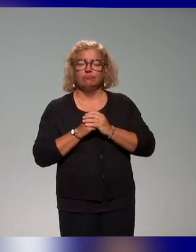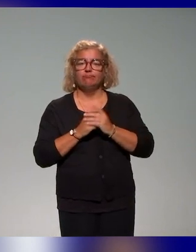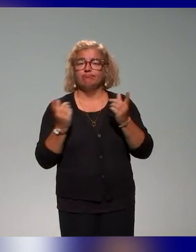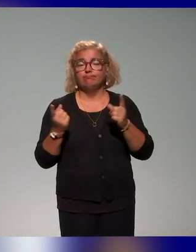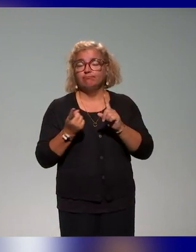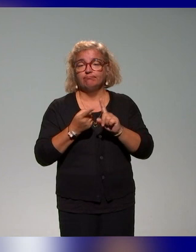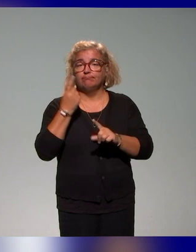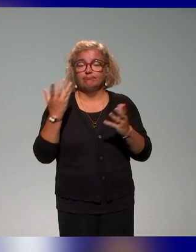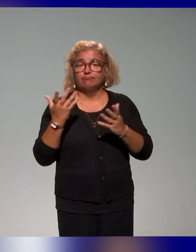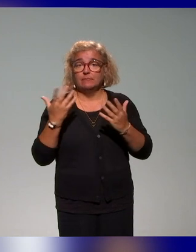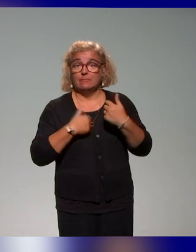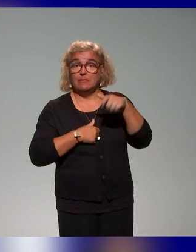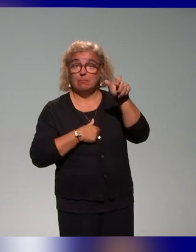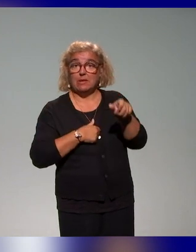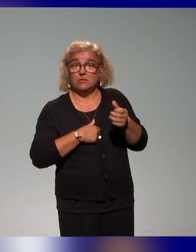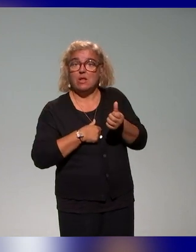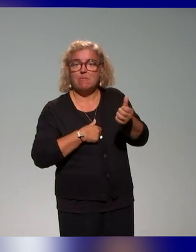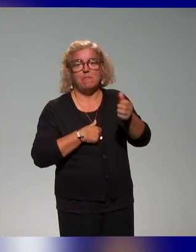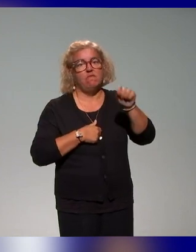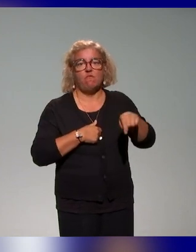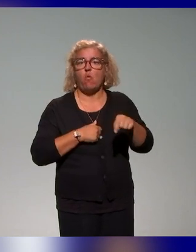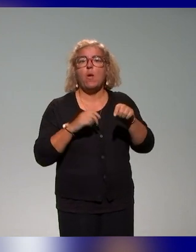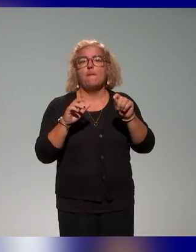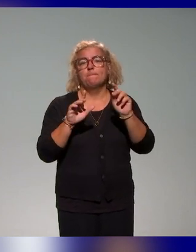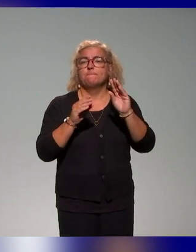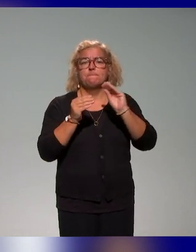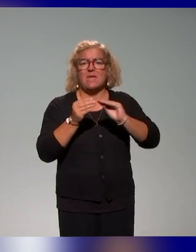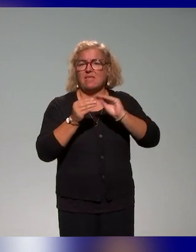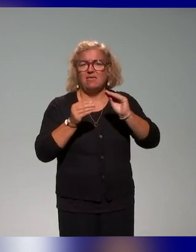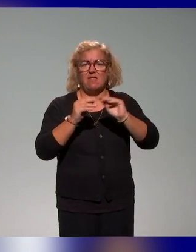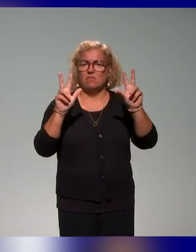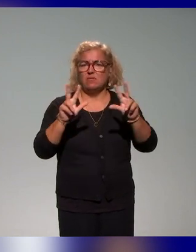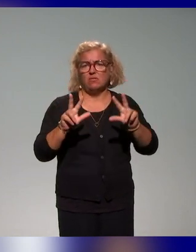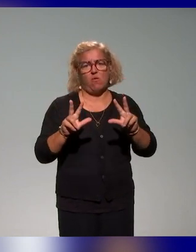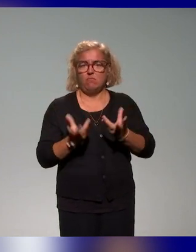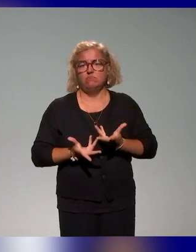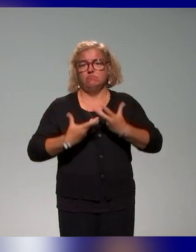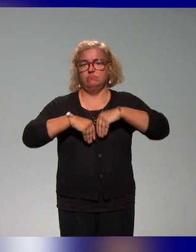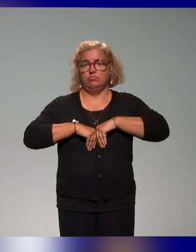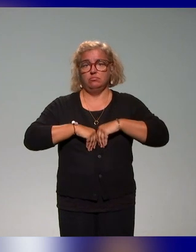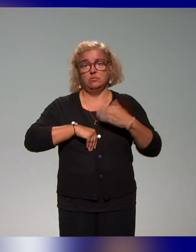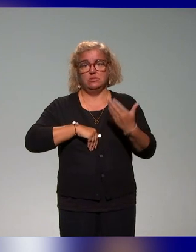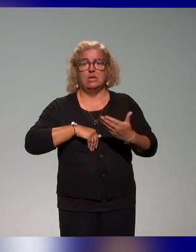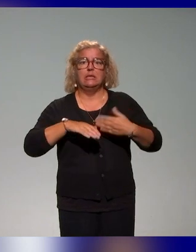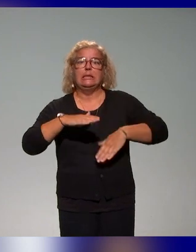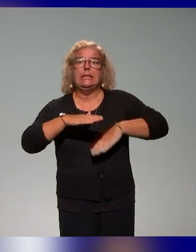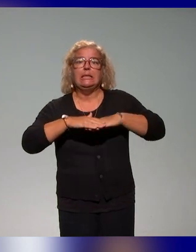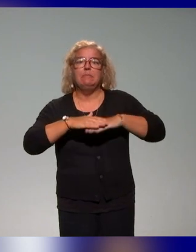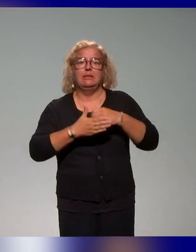les personnes en fait maîtrisent leur matériel. Et en fait, c'est aussi la limite de ces tests, c'est que